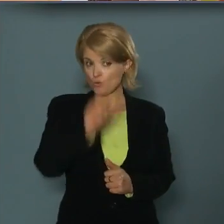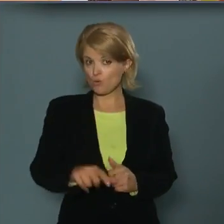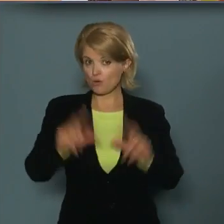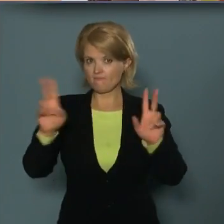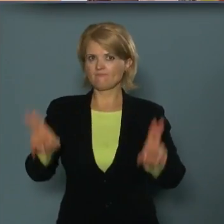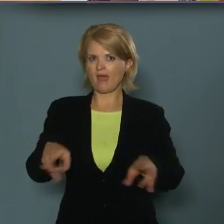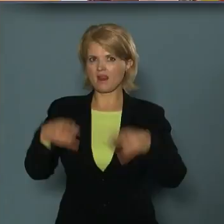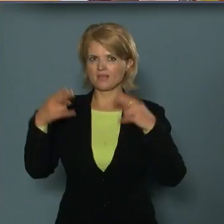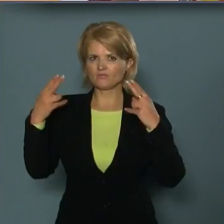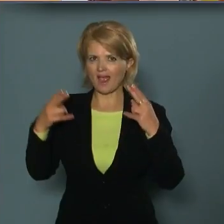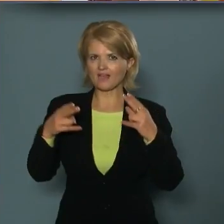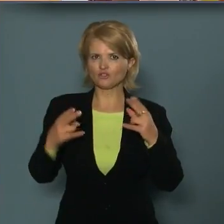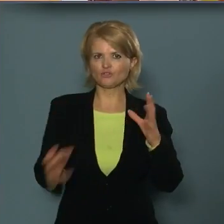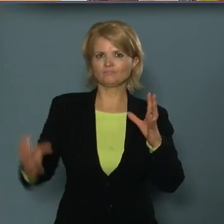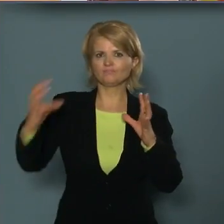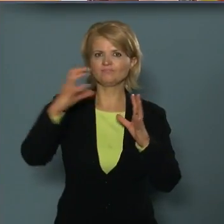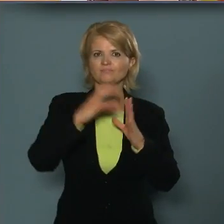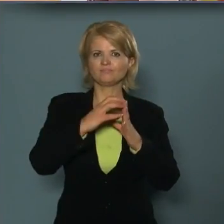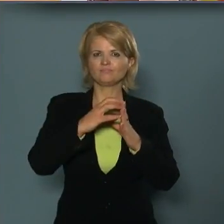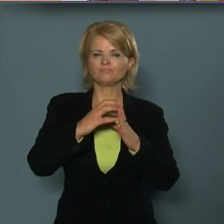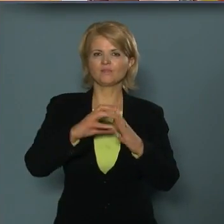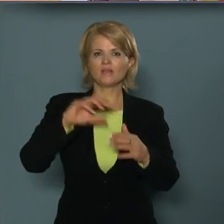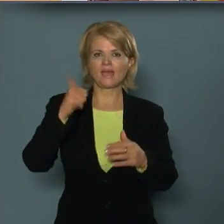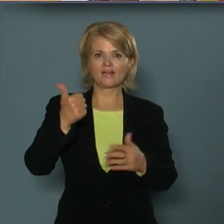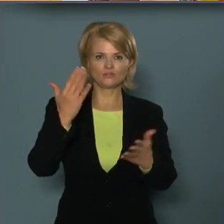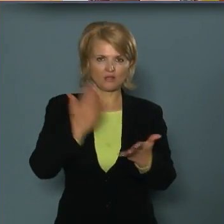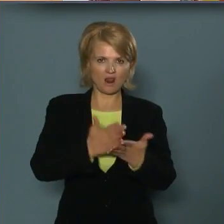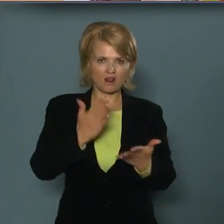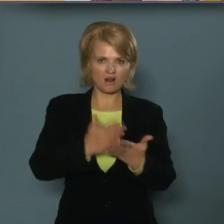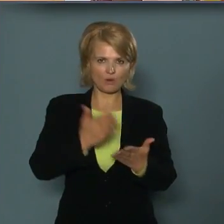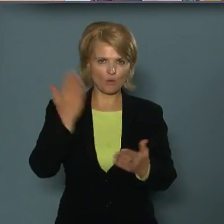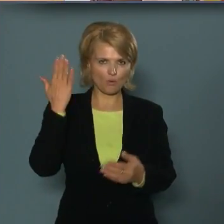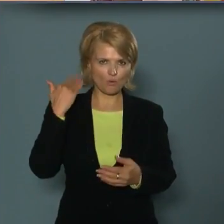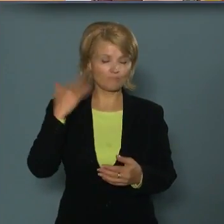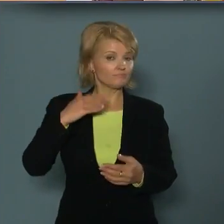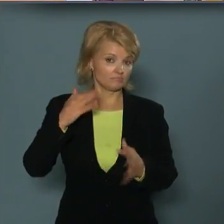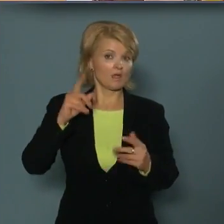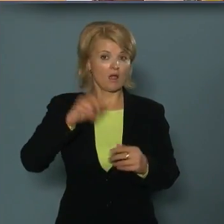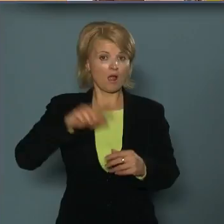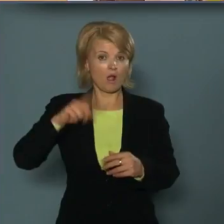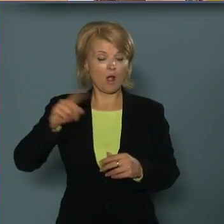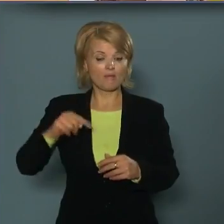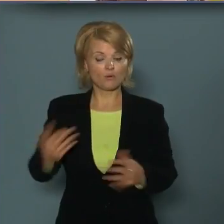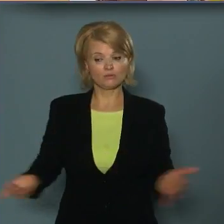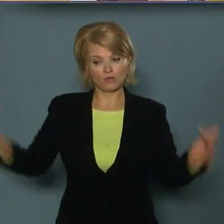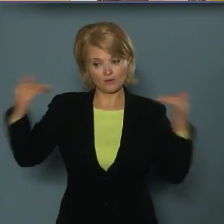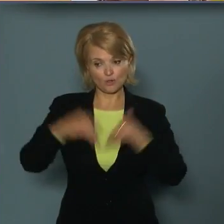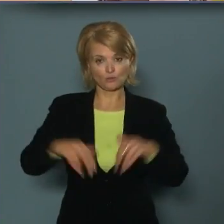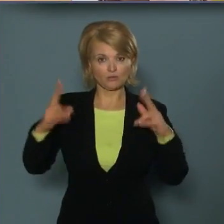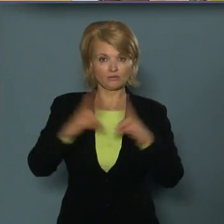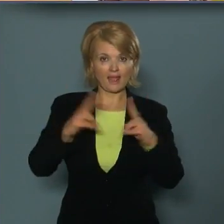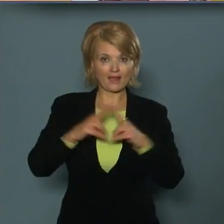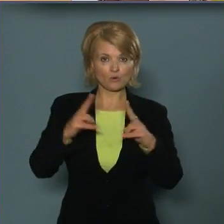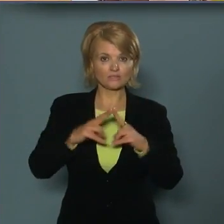és hát az első alkalmakkor, hát egyébként havonta jöttünk össze